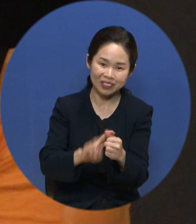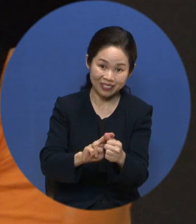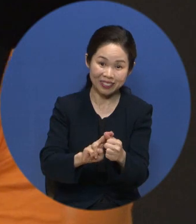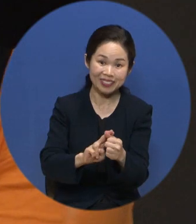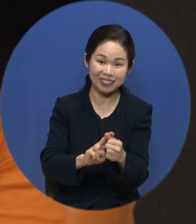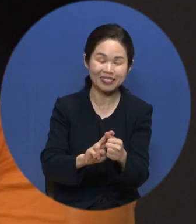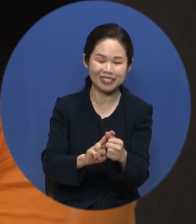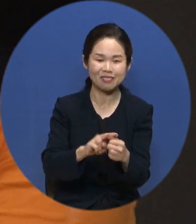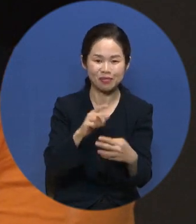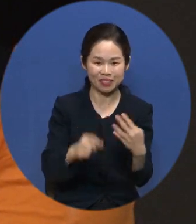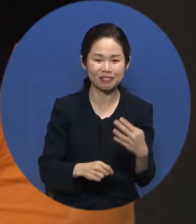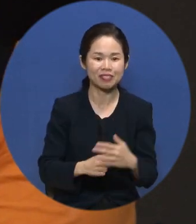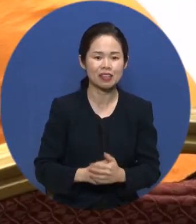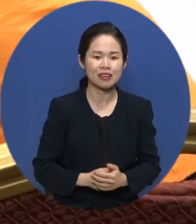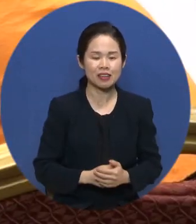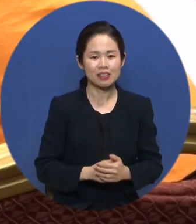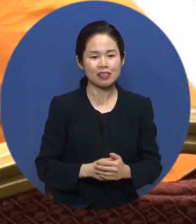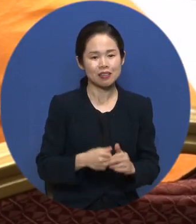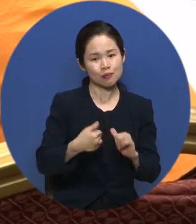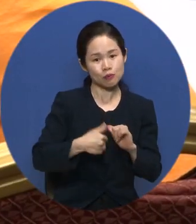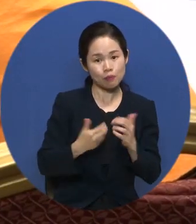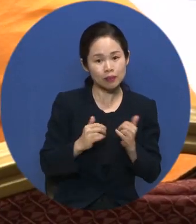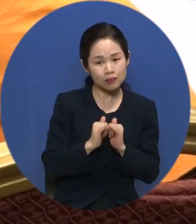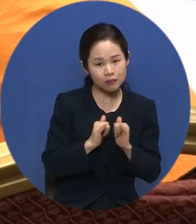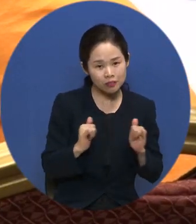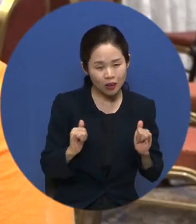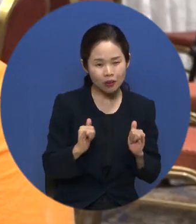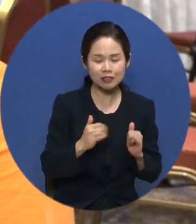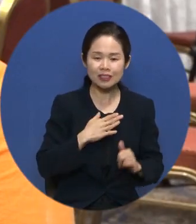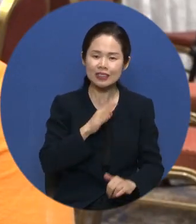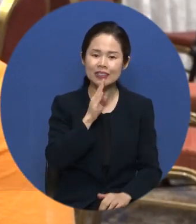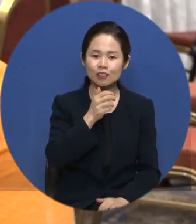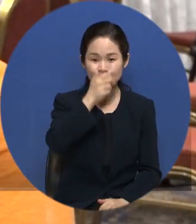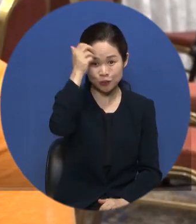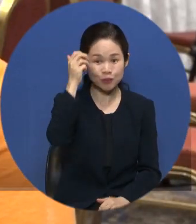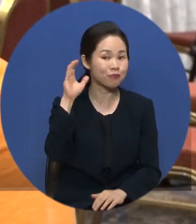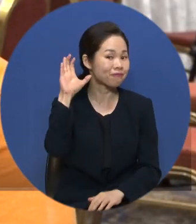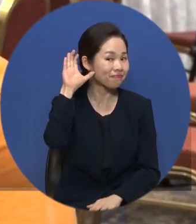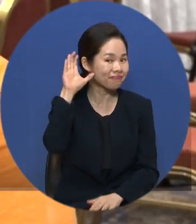청소년들의 진짜 꿈을 들어보는 시간을 가졌습니다.